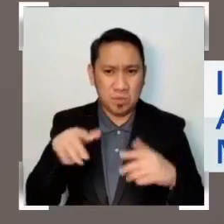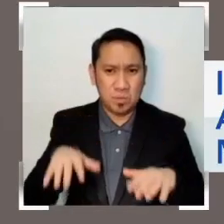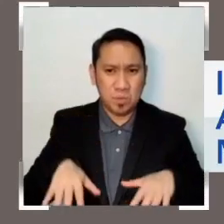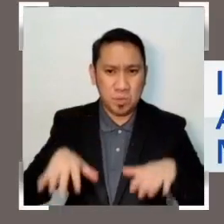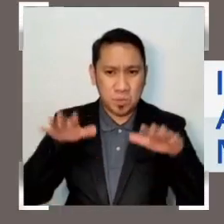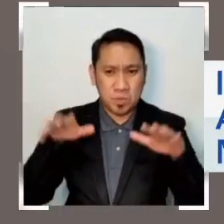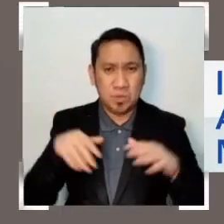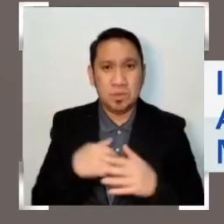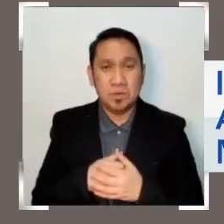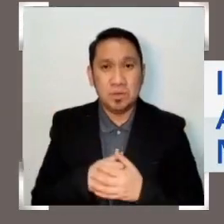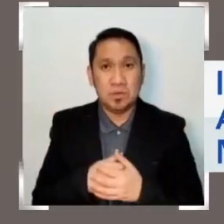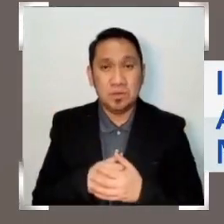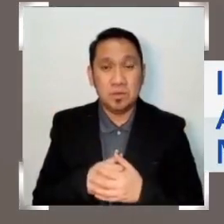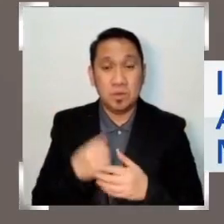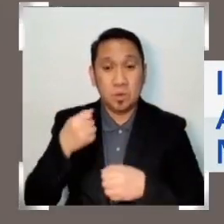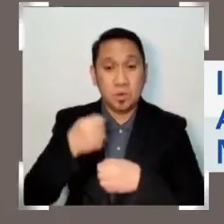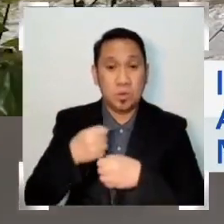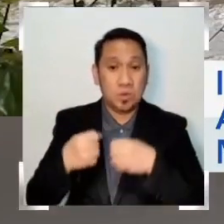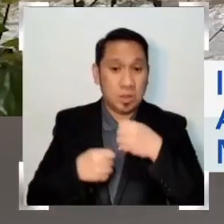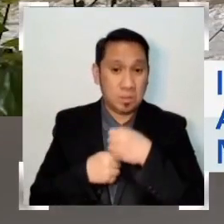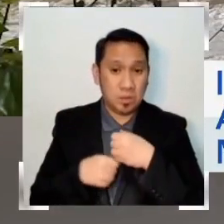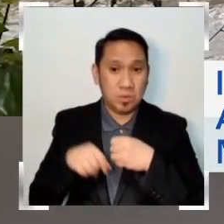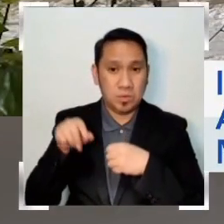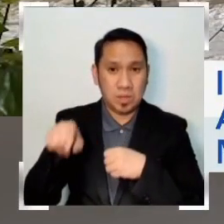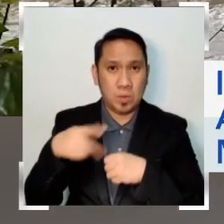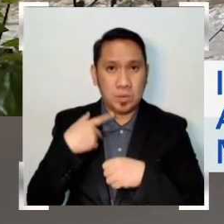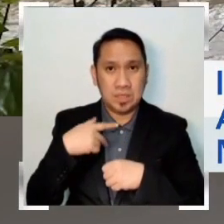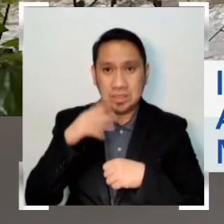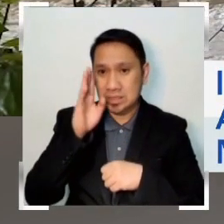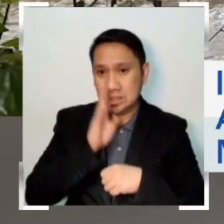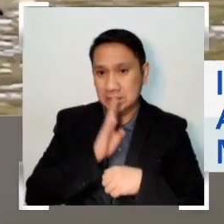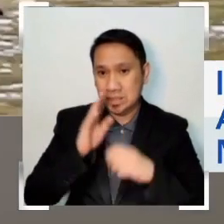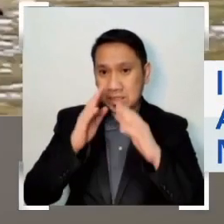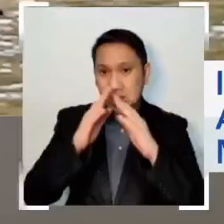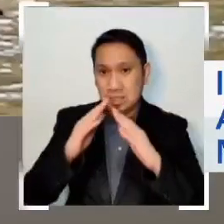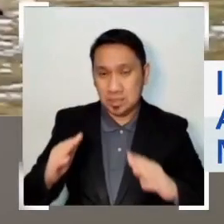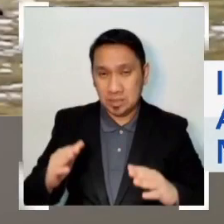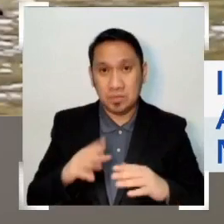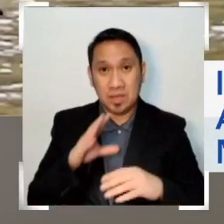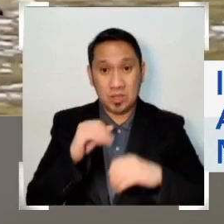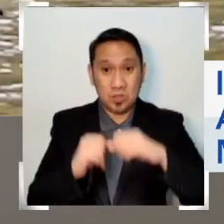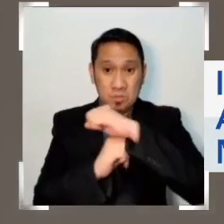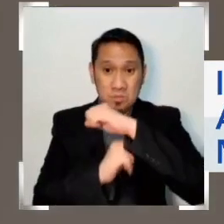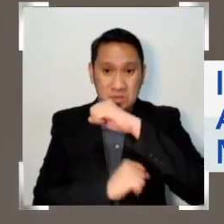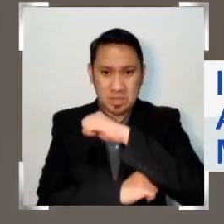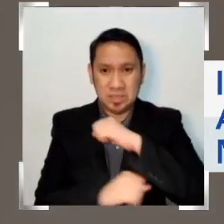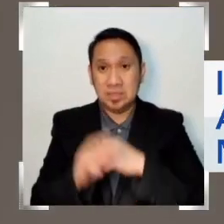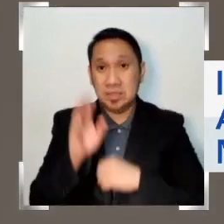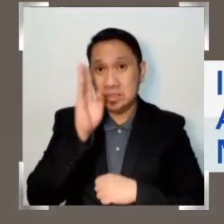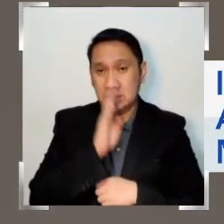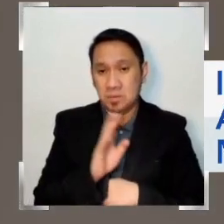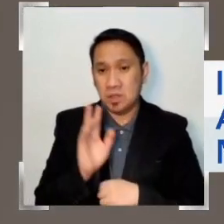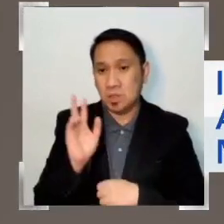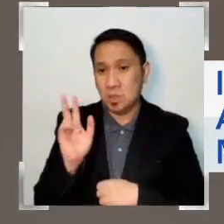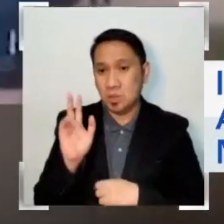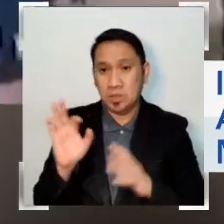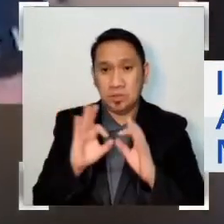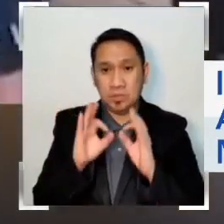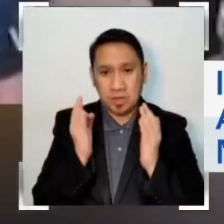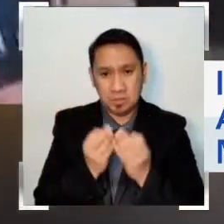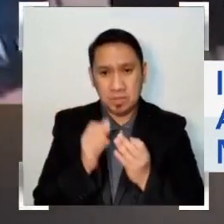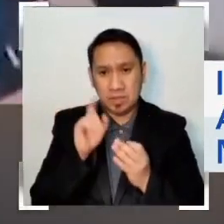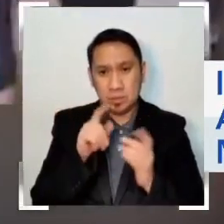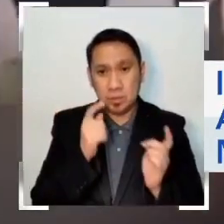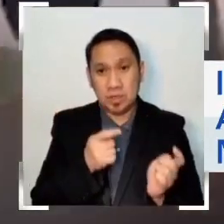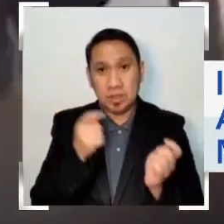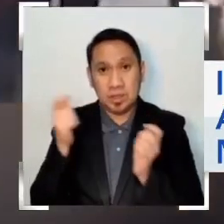Malaang Cotabato, nasira ang ilang bahay pati ang dalawang hanging bridge. 30 pamilya ang inilikas sa barangay Dunguan.